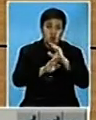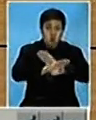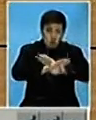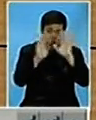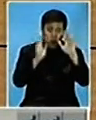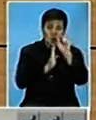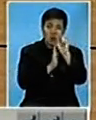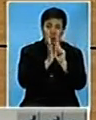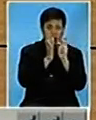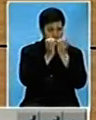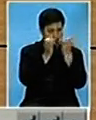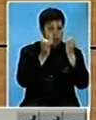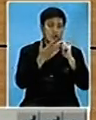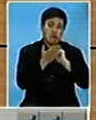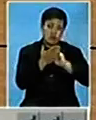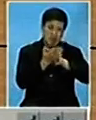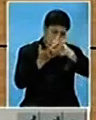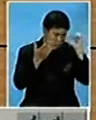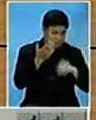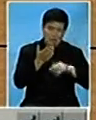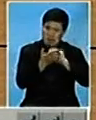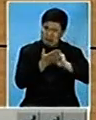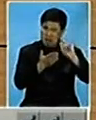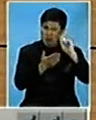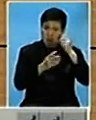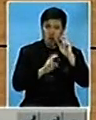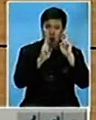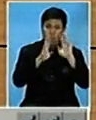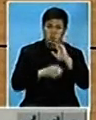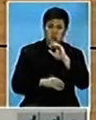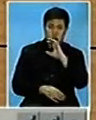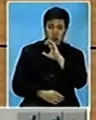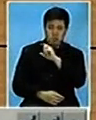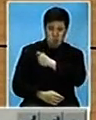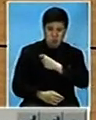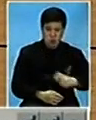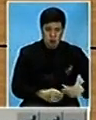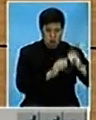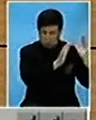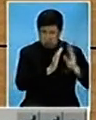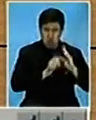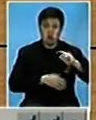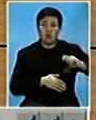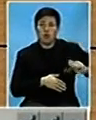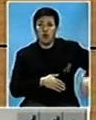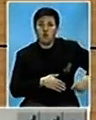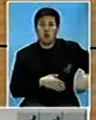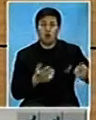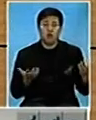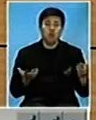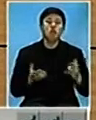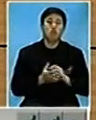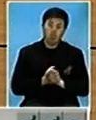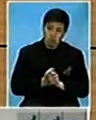รัฐธรรมนูญฉบับนี้แล้วเขียนใหม่ว่าระบบกษัตริย์ของประเทศไทยต้องเป็นแบบประเทศกัมพูชาท่านประธ